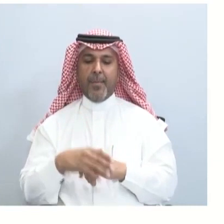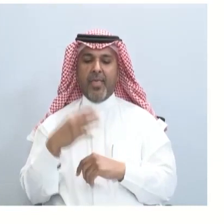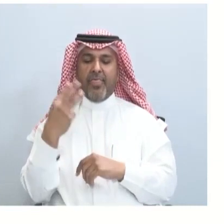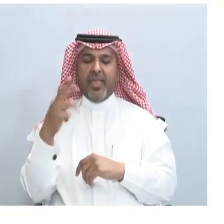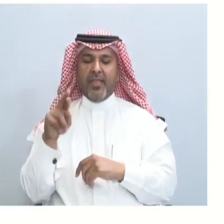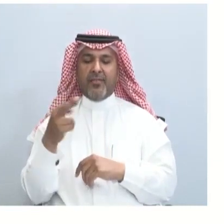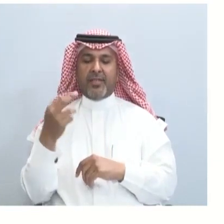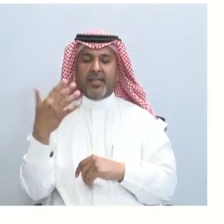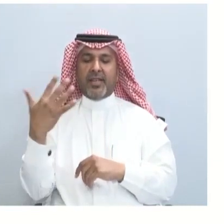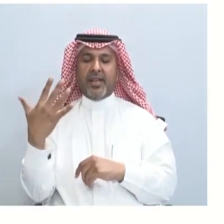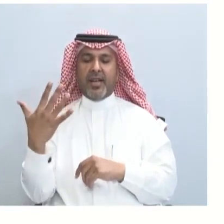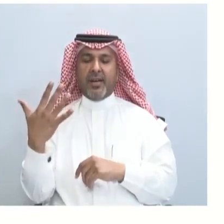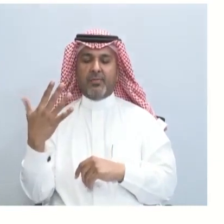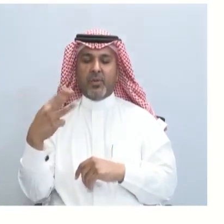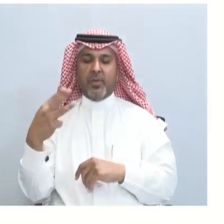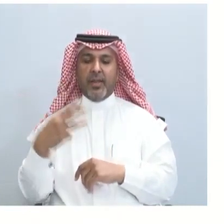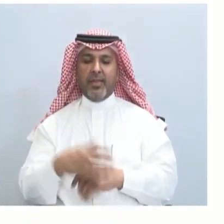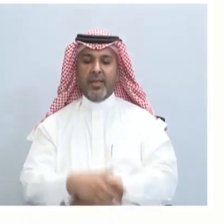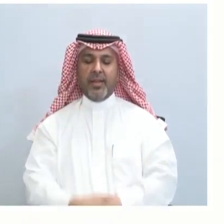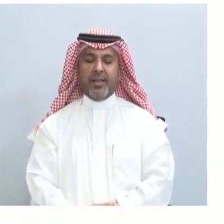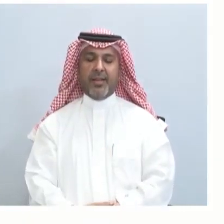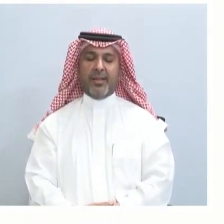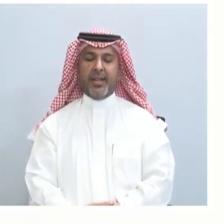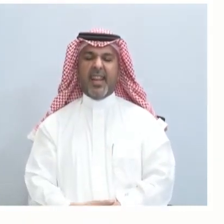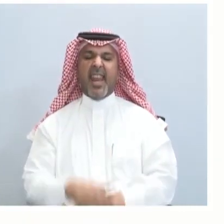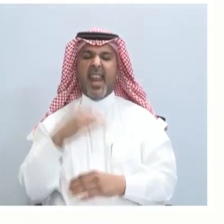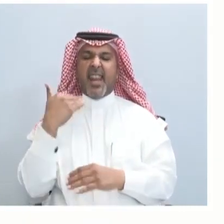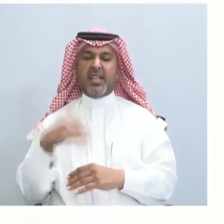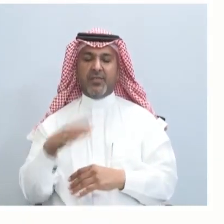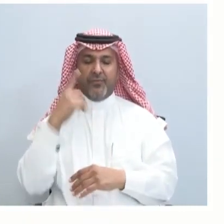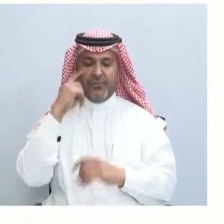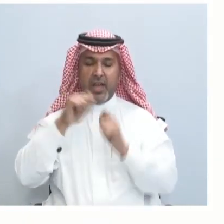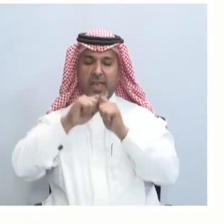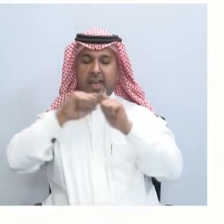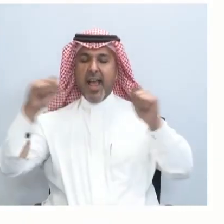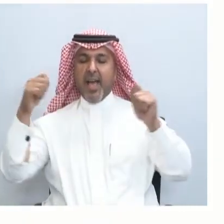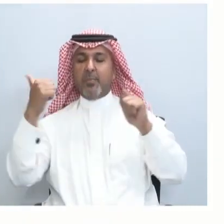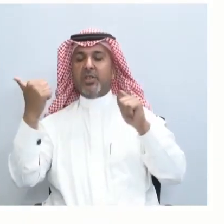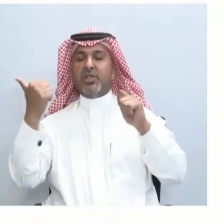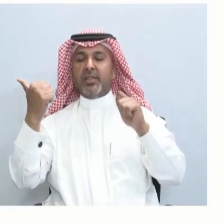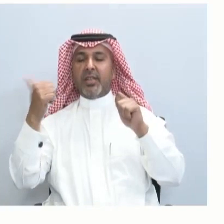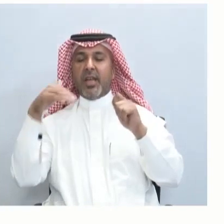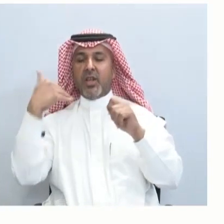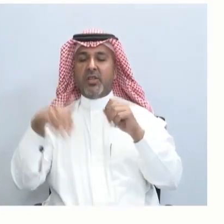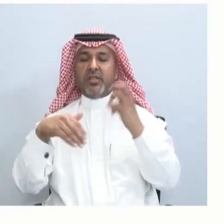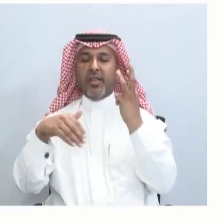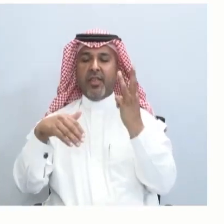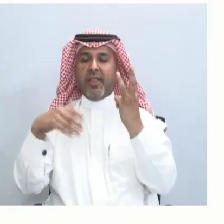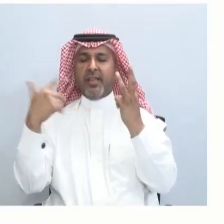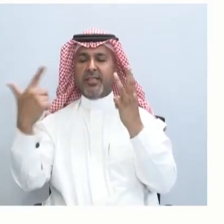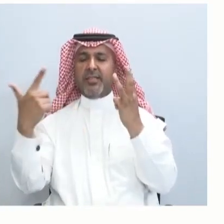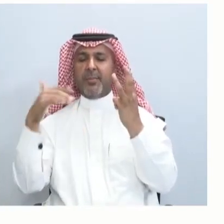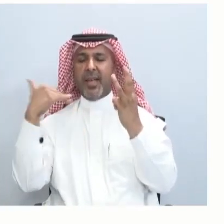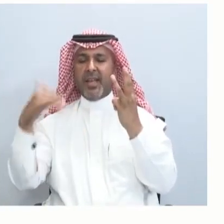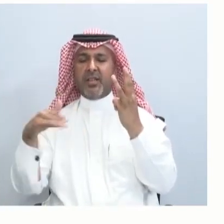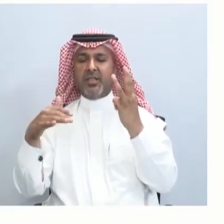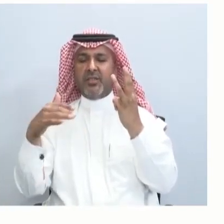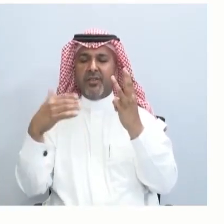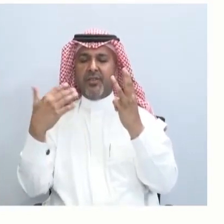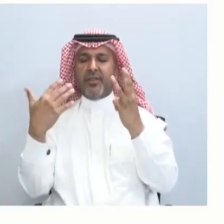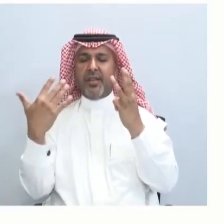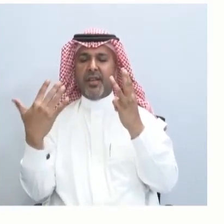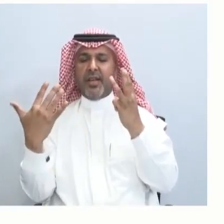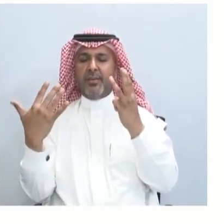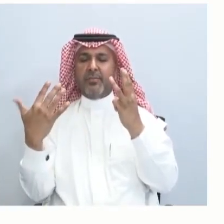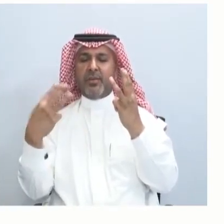ثلاثه وخمسه وثلاثين من مئه لماذا لان القطر كاملا هو سته وسبعه من عشره اذا نصف القطر